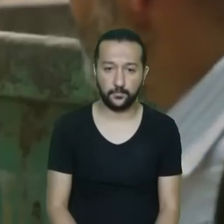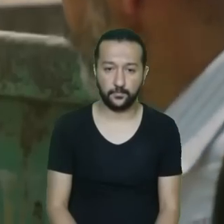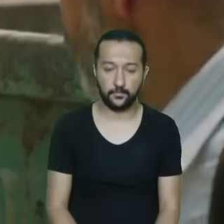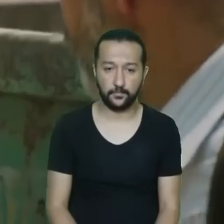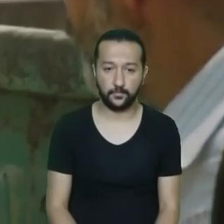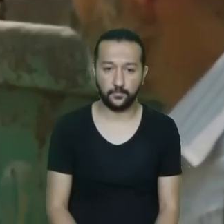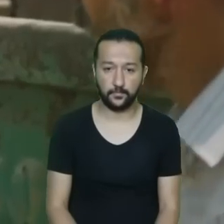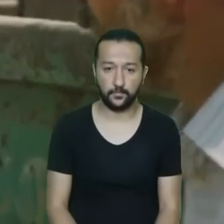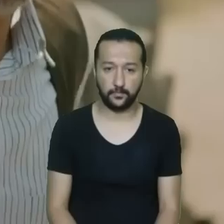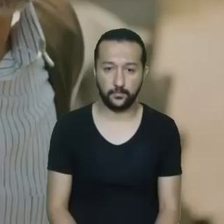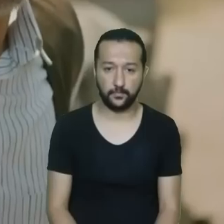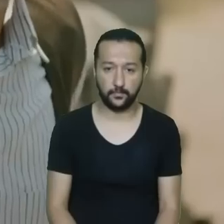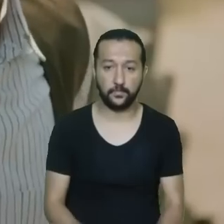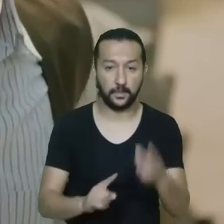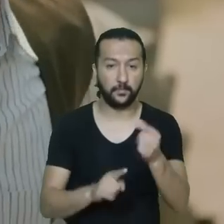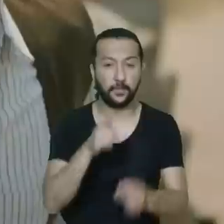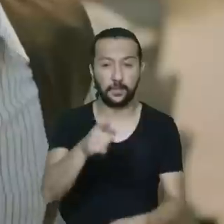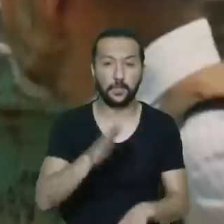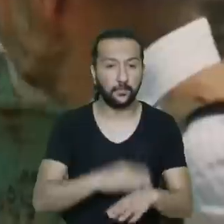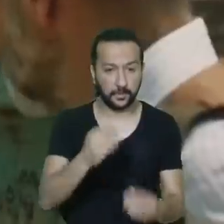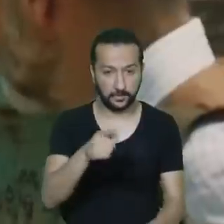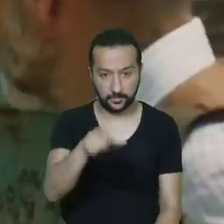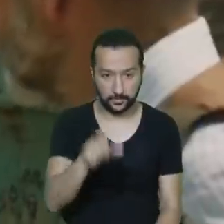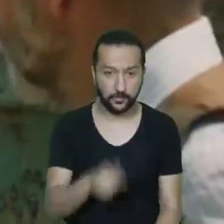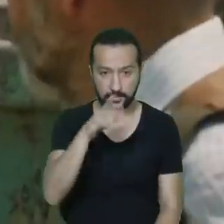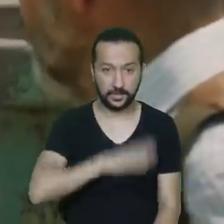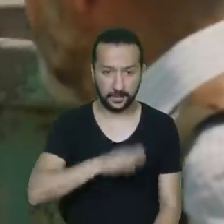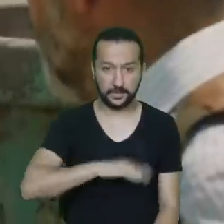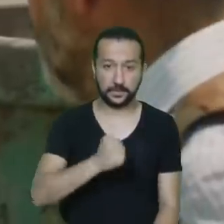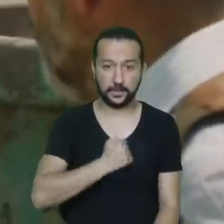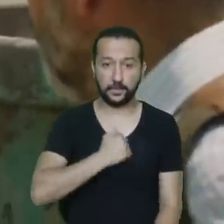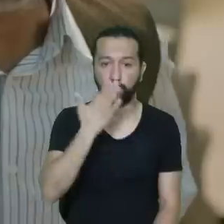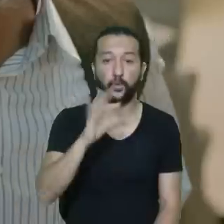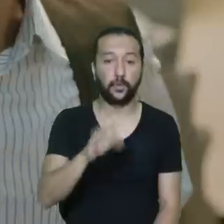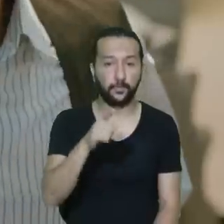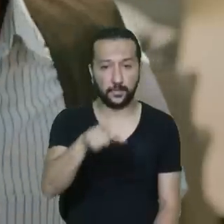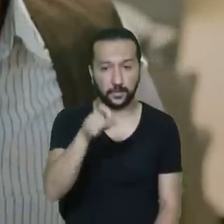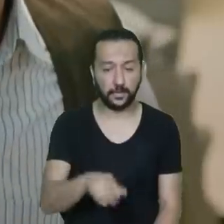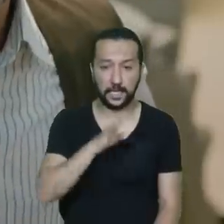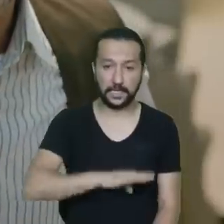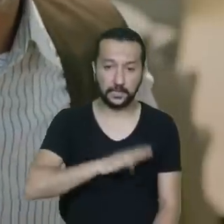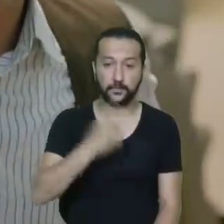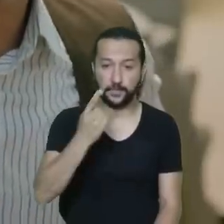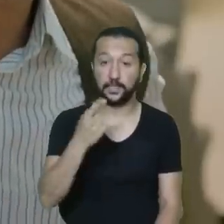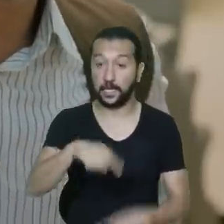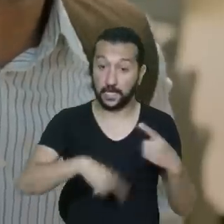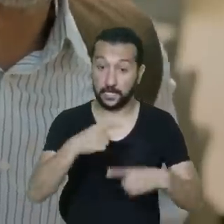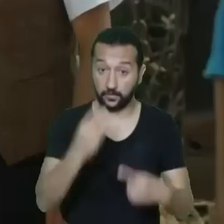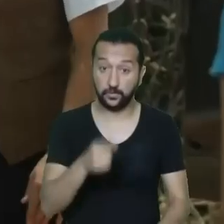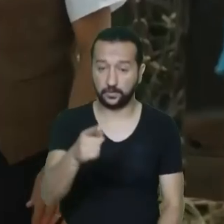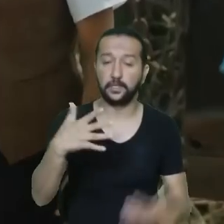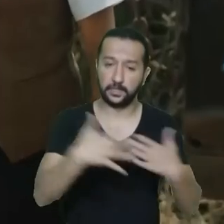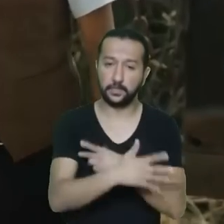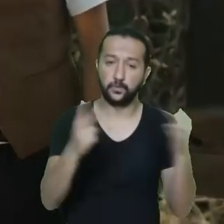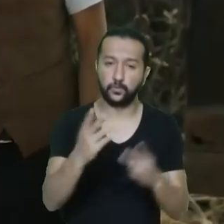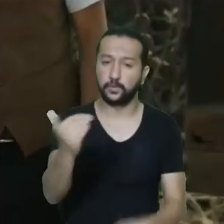Mahcup bakamıyorlar gözlerine. İsmail sen nasılsın? Bir derdin bir sıkıntın yok değil mi? Yani dertleşecek birilerini ararsan